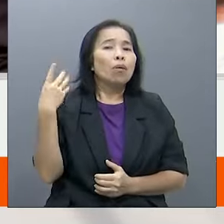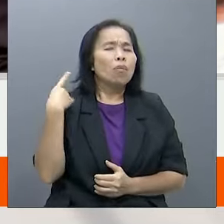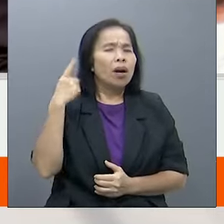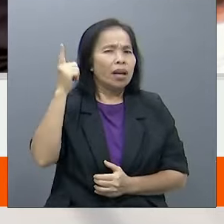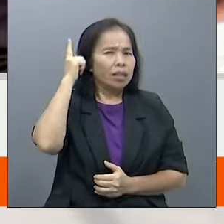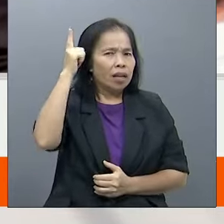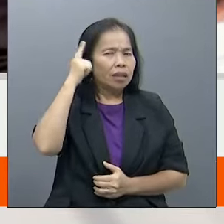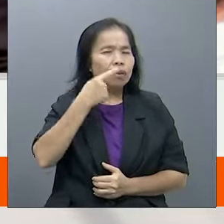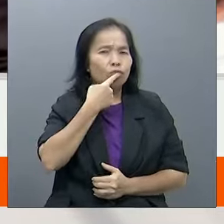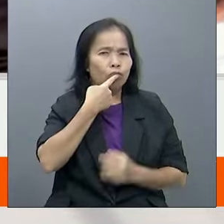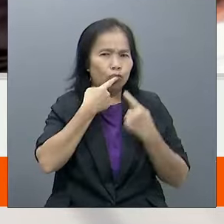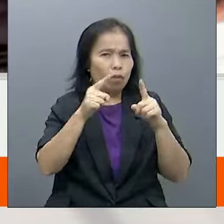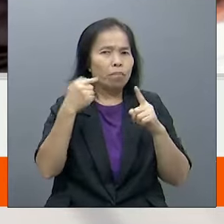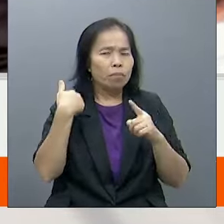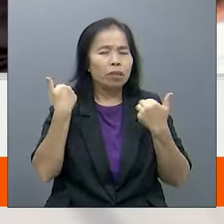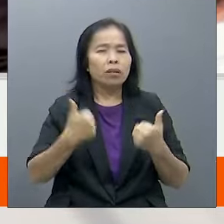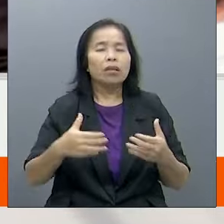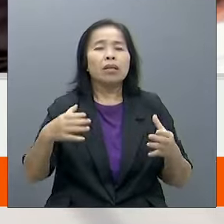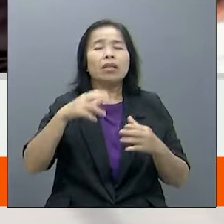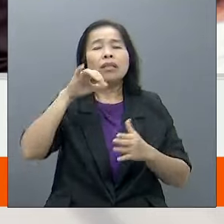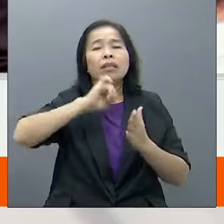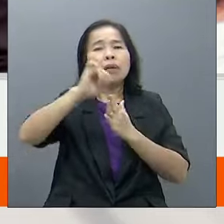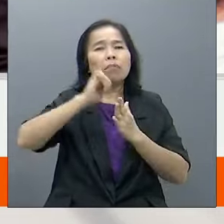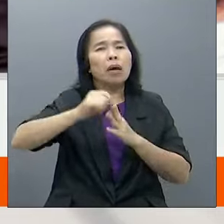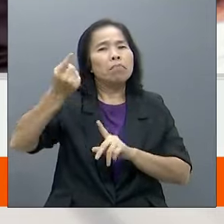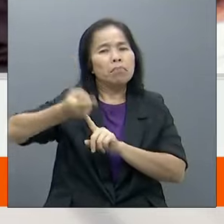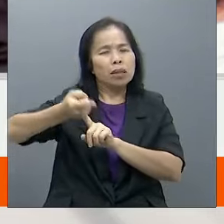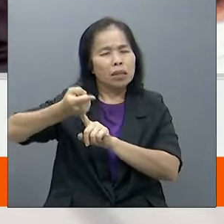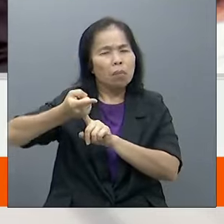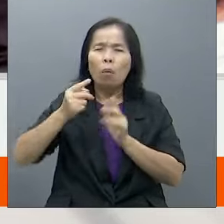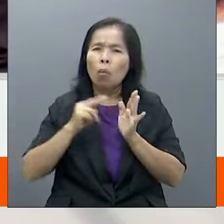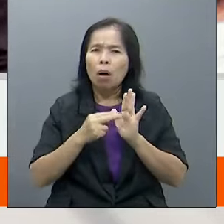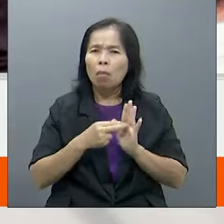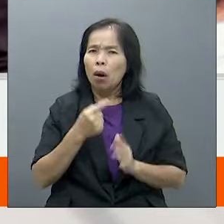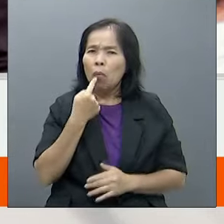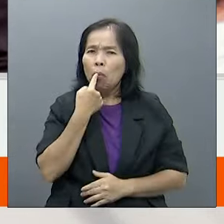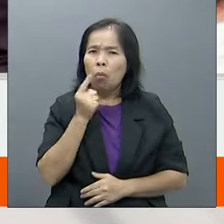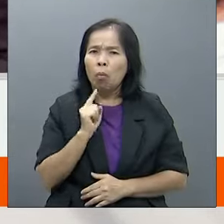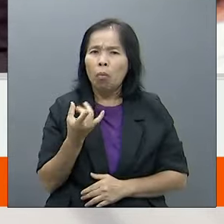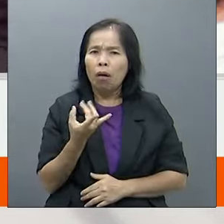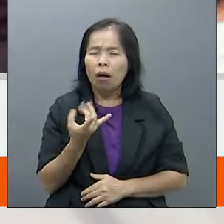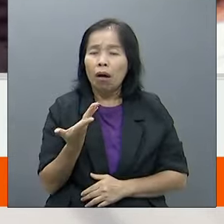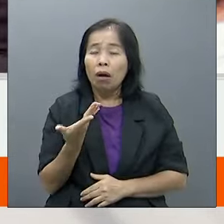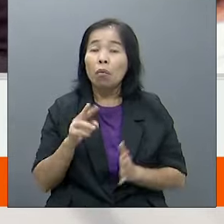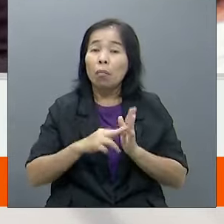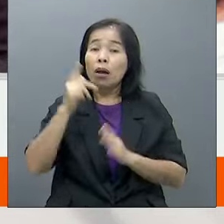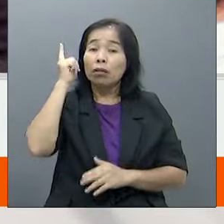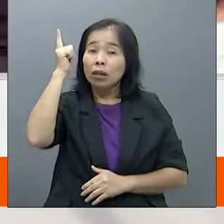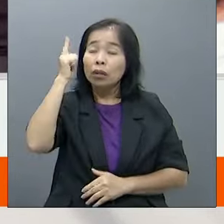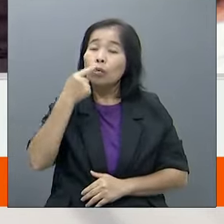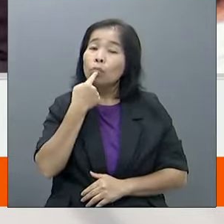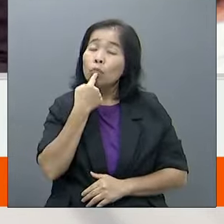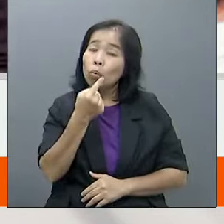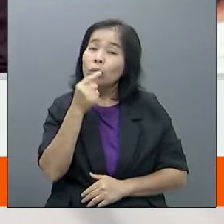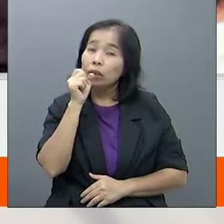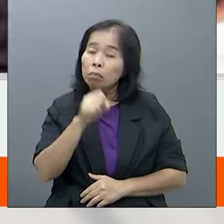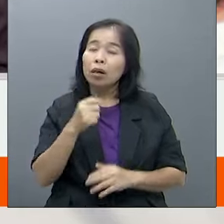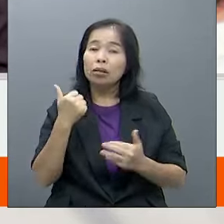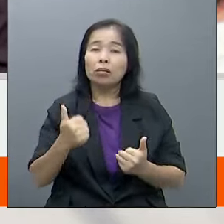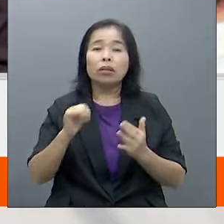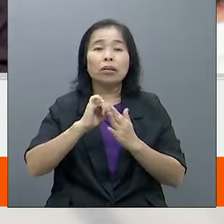นี้เชียงใหม่ยังเหมือนเดิมทีนี้ถ้าเราถอดรหัสคำพูดนี้หลายคนก็บอกว่าทักษิณกำลังอาจจะบอกไปในว่าตอนนี้เชียงใหม่